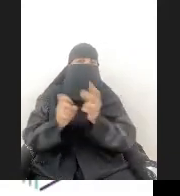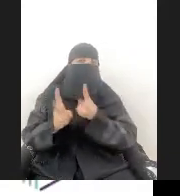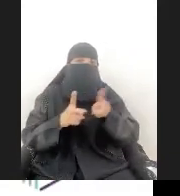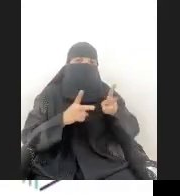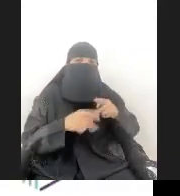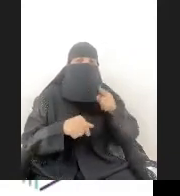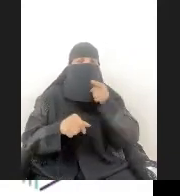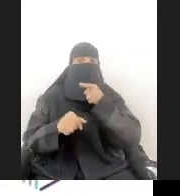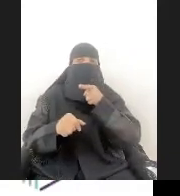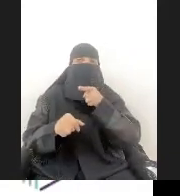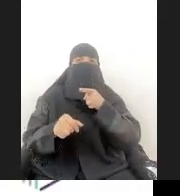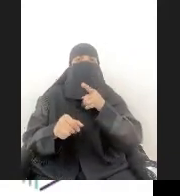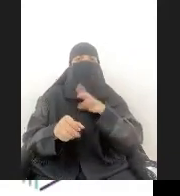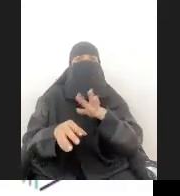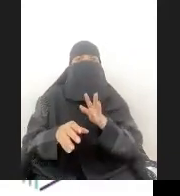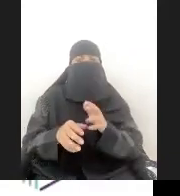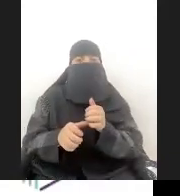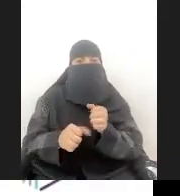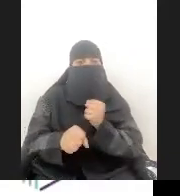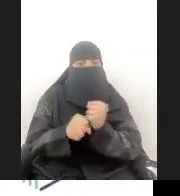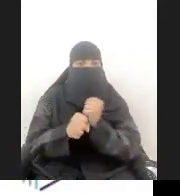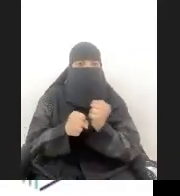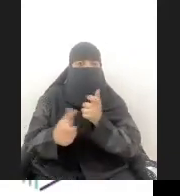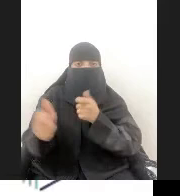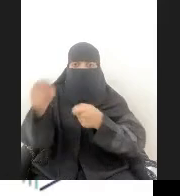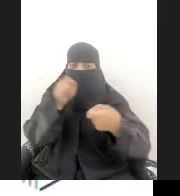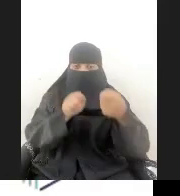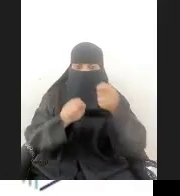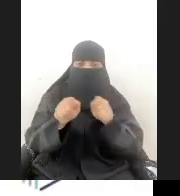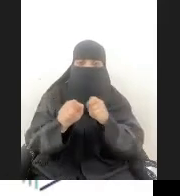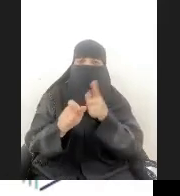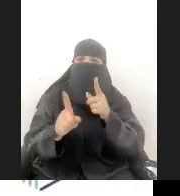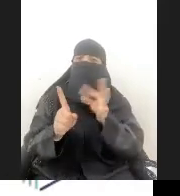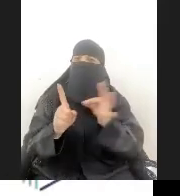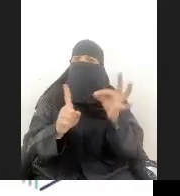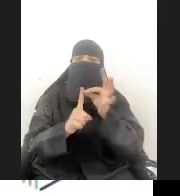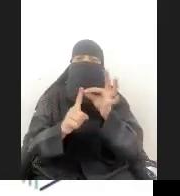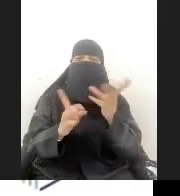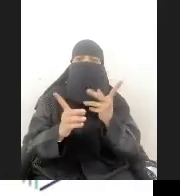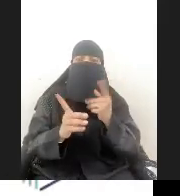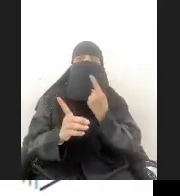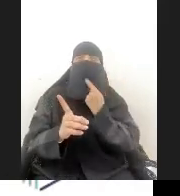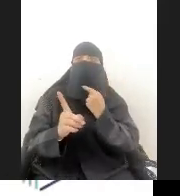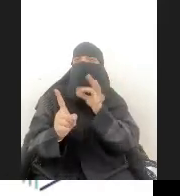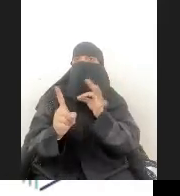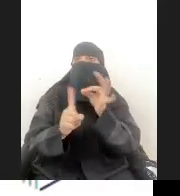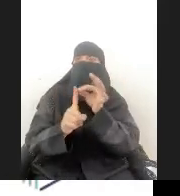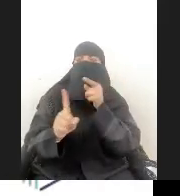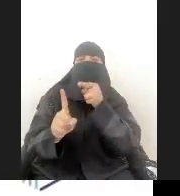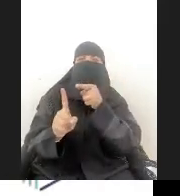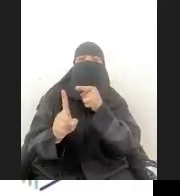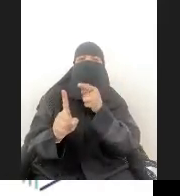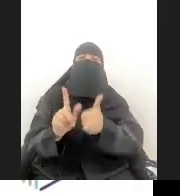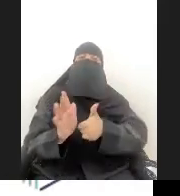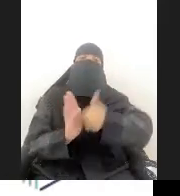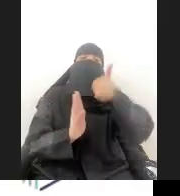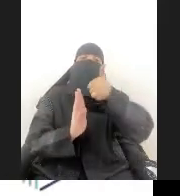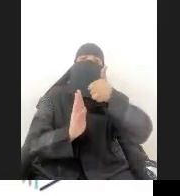مصمم وفقا لتحقيق أو بغية لتحقيق الهدف المراد تحقيقه في شخصية